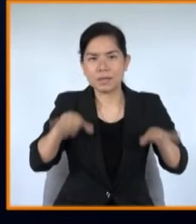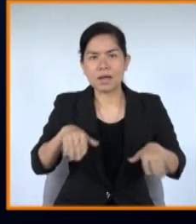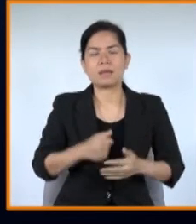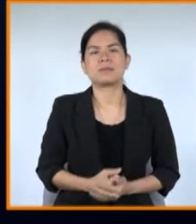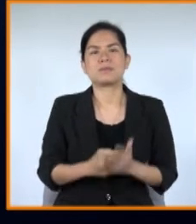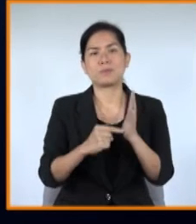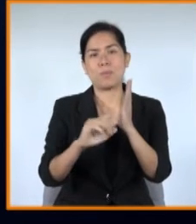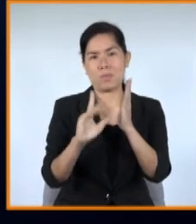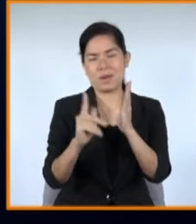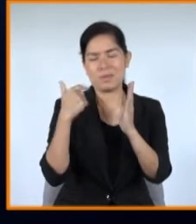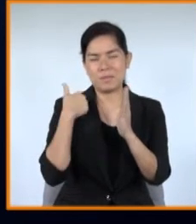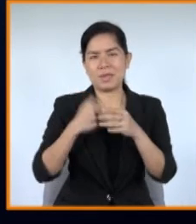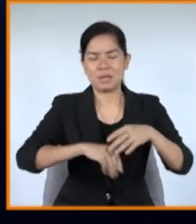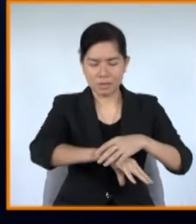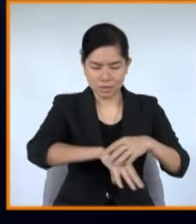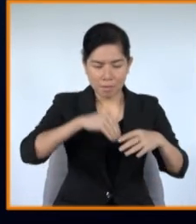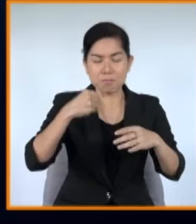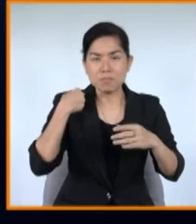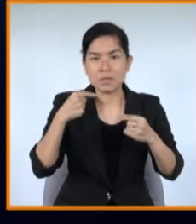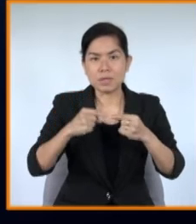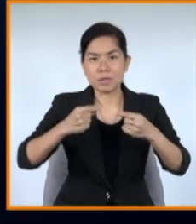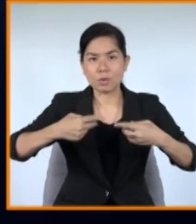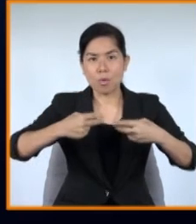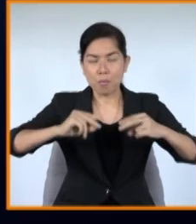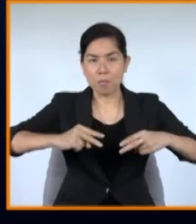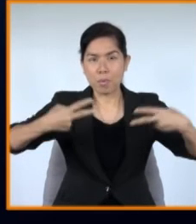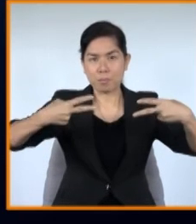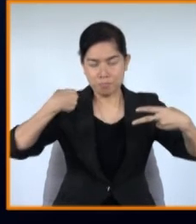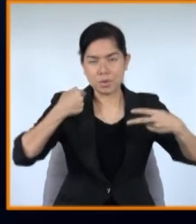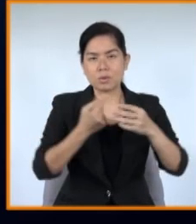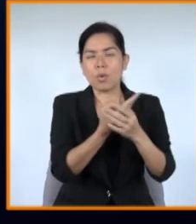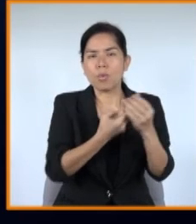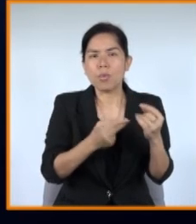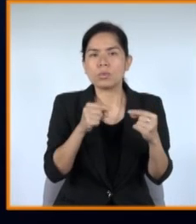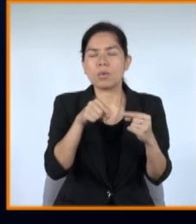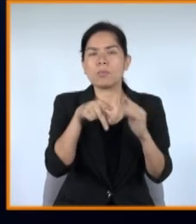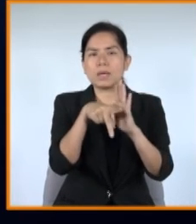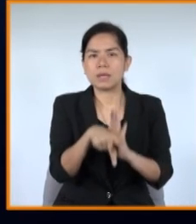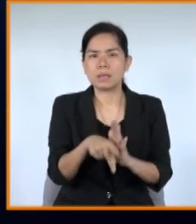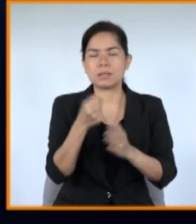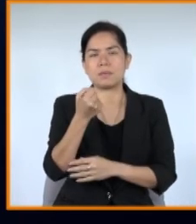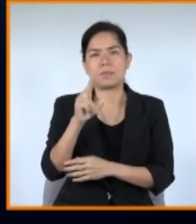นะครับโดยพิธีการจับสลากประกบคู่รอบ4ทีมสุดท้ายจะมีขึ้นในวันพฤหัสบดีที่13ตุลาคมนี้นะครับ